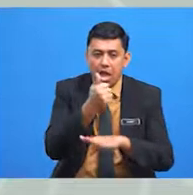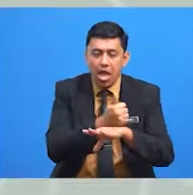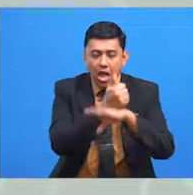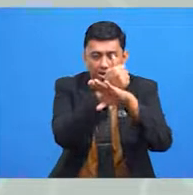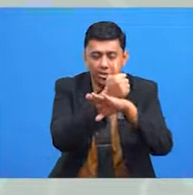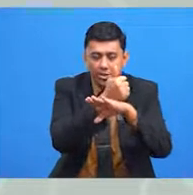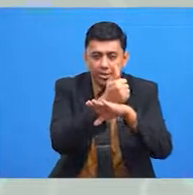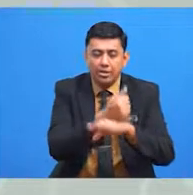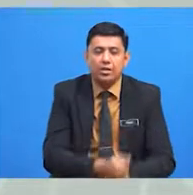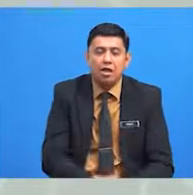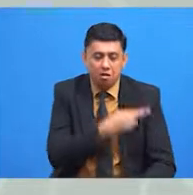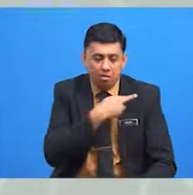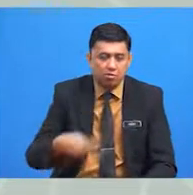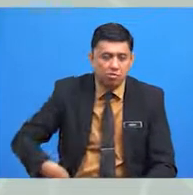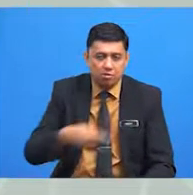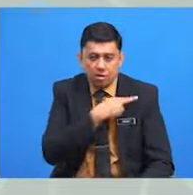dalam segala negeri.